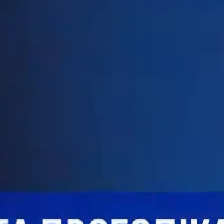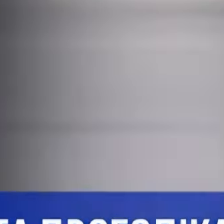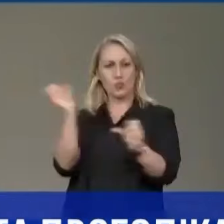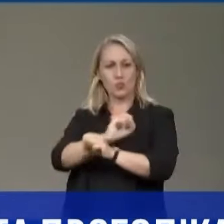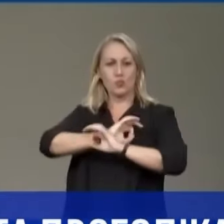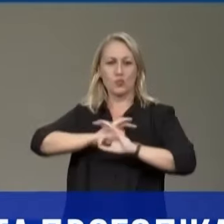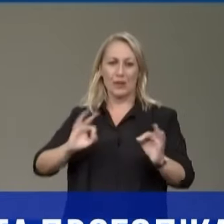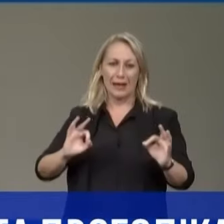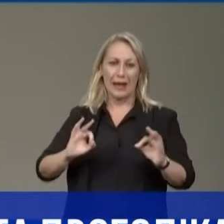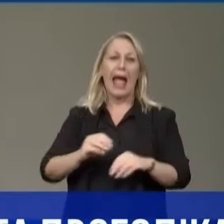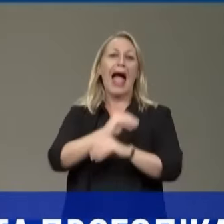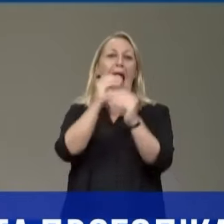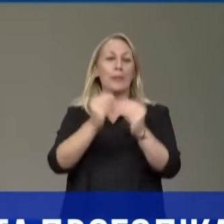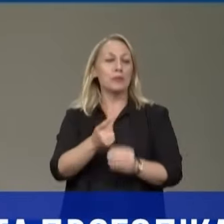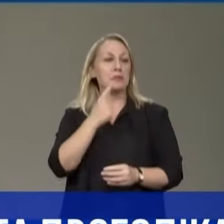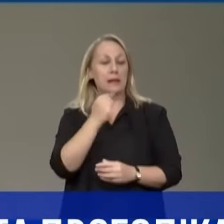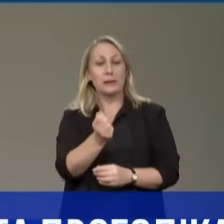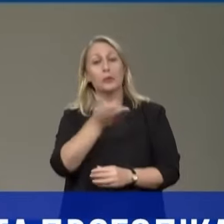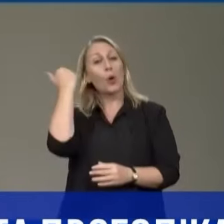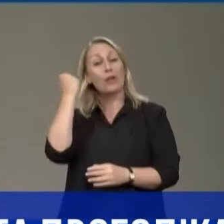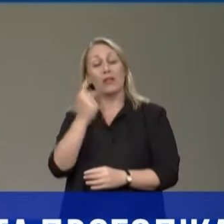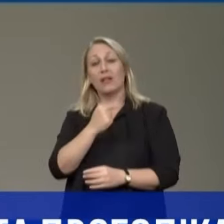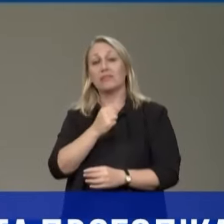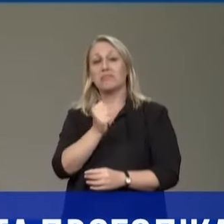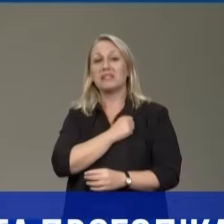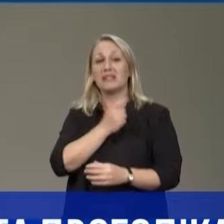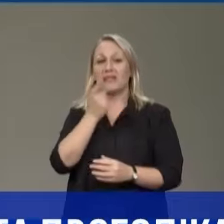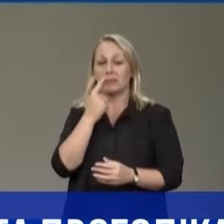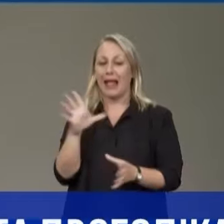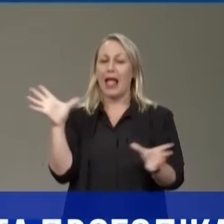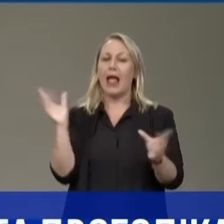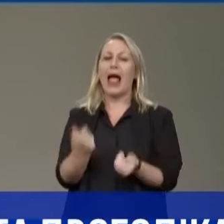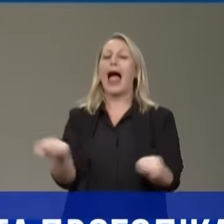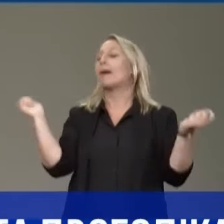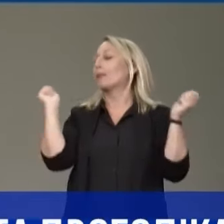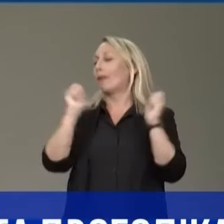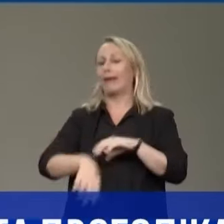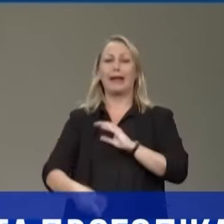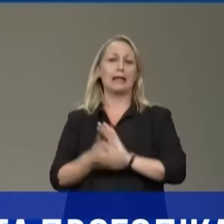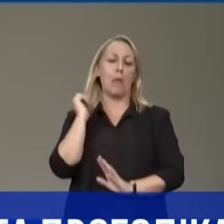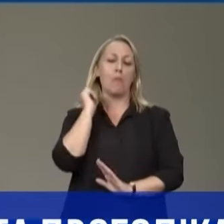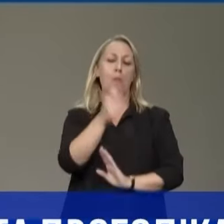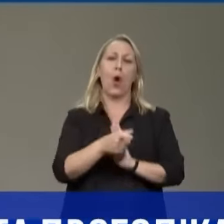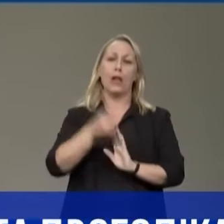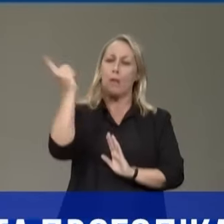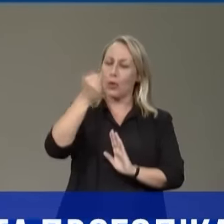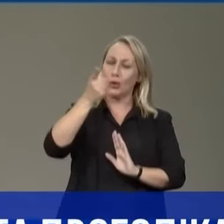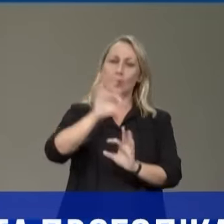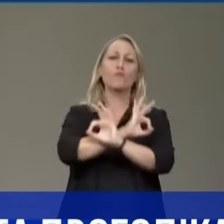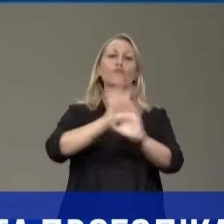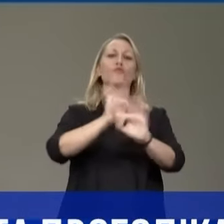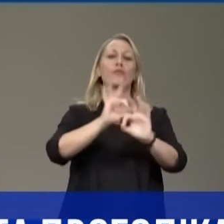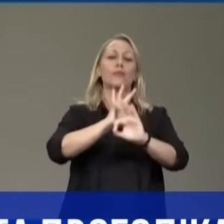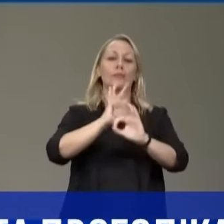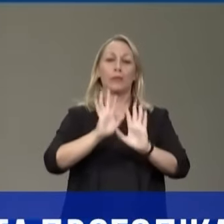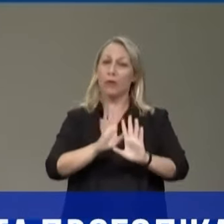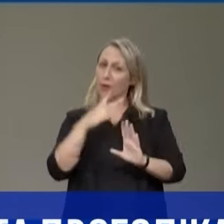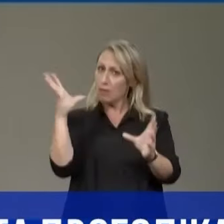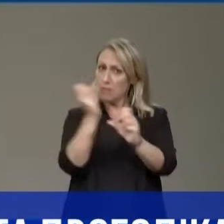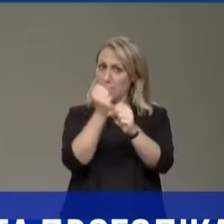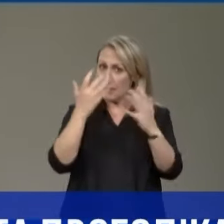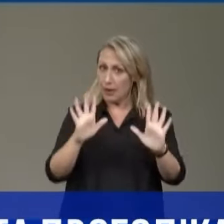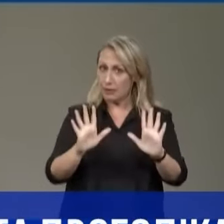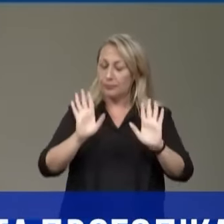βγω στη σύνταξη. Διαψεύστηκαν αυτοί που πίστευαν και τότε ότι η αυτοδυναμία ήταν ανέφικτη. Δεν ήταν ανέφικτη, ήταν εφικτή και τολμώ να πω μάλιστα